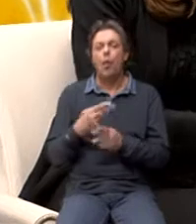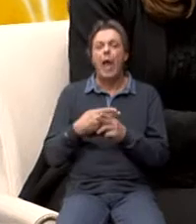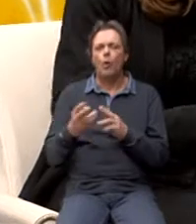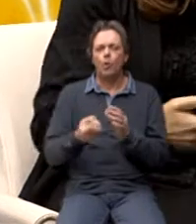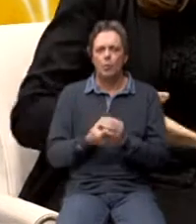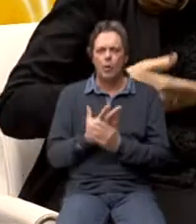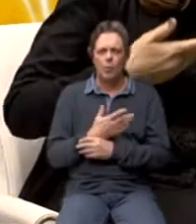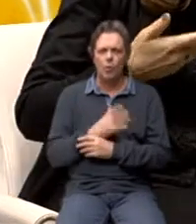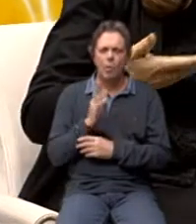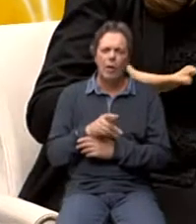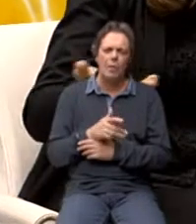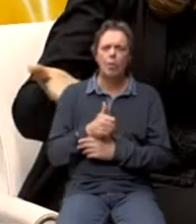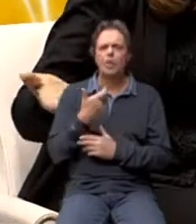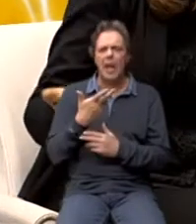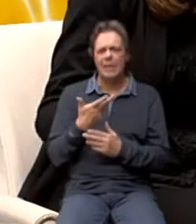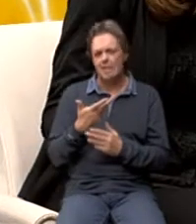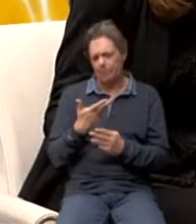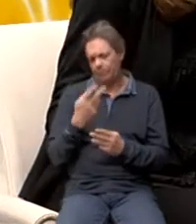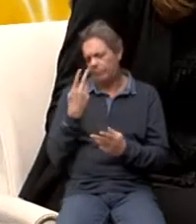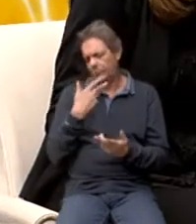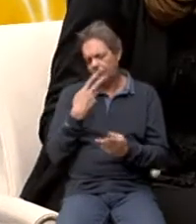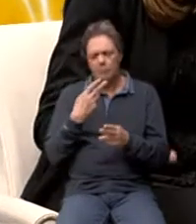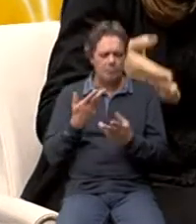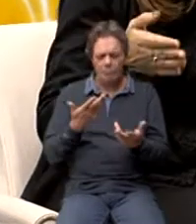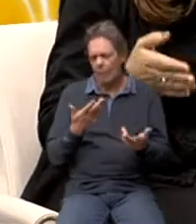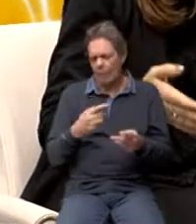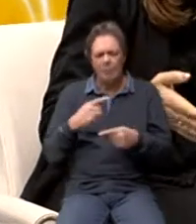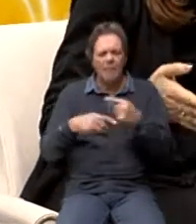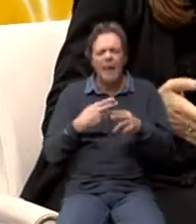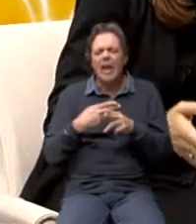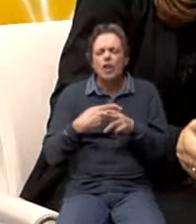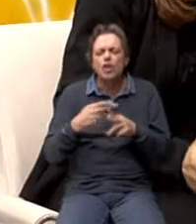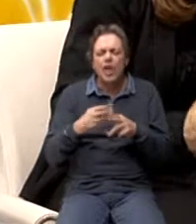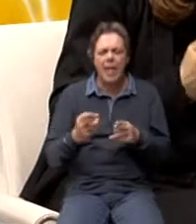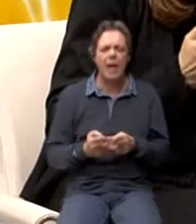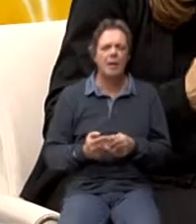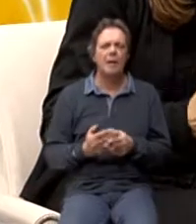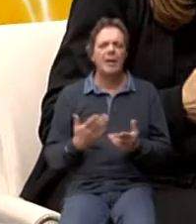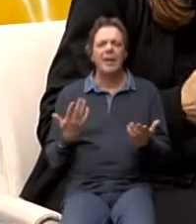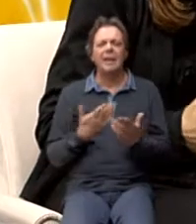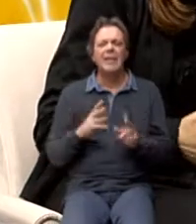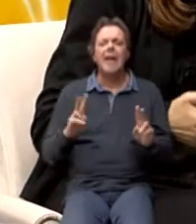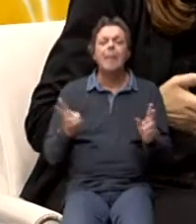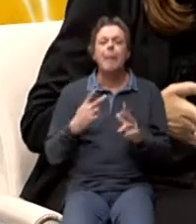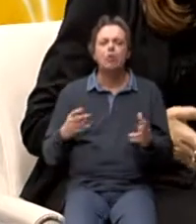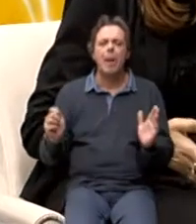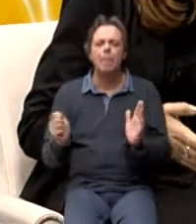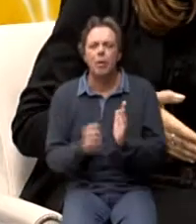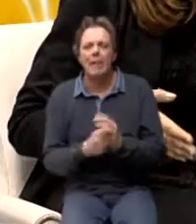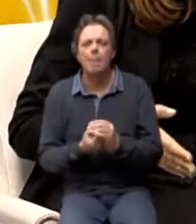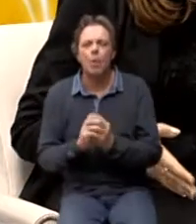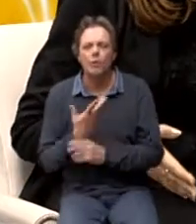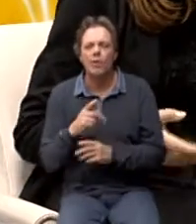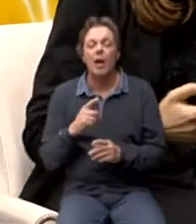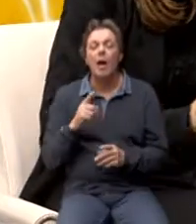i morate proći, jedna je to faza čišćenja tla biljke, kako ćete nazvati. To je prijelazno razdoblje u kojem se ne može prodati proizvod